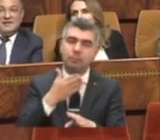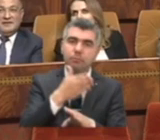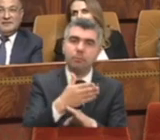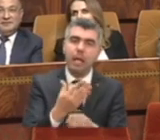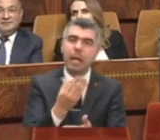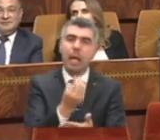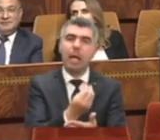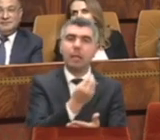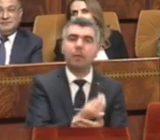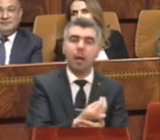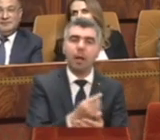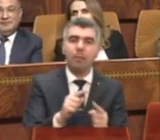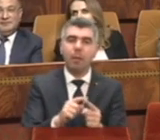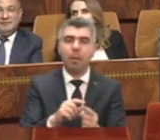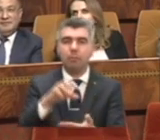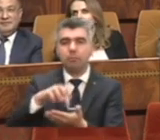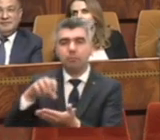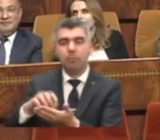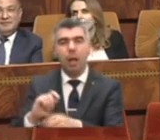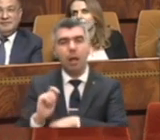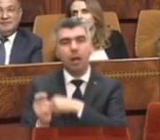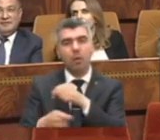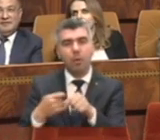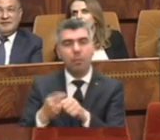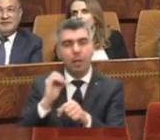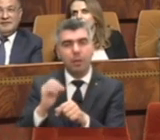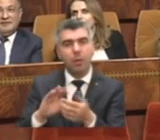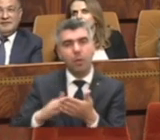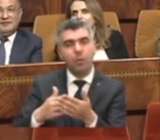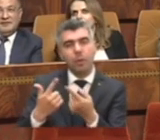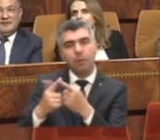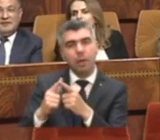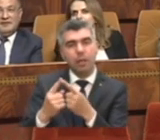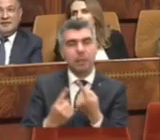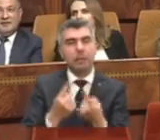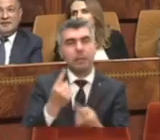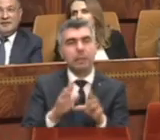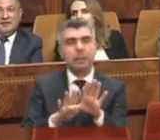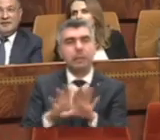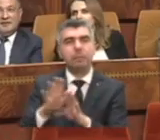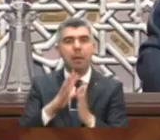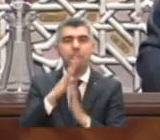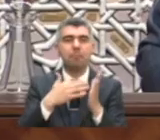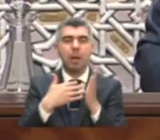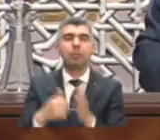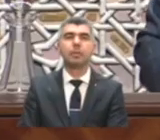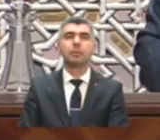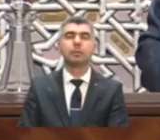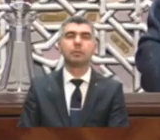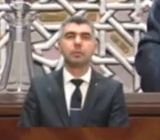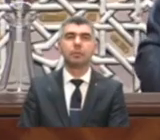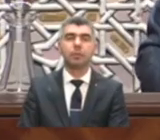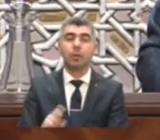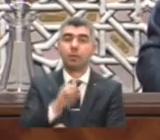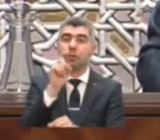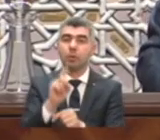طفولة المناطق القروية، وتطوير المقاربة التشاركية في تدبير البرنامج. شكرا. شكرا. سؤال